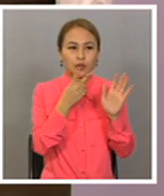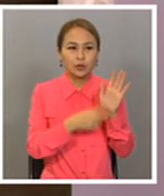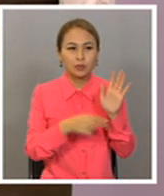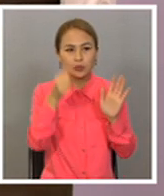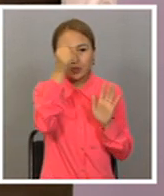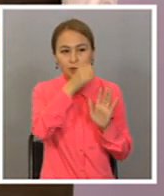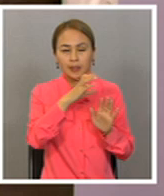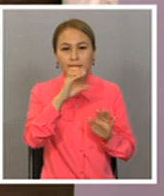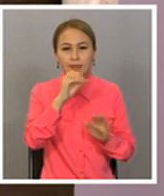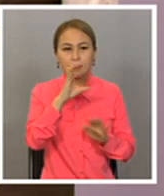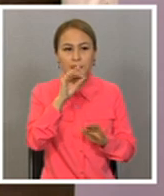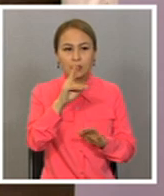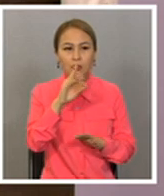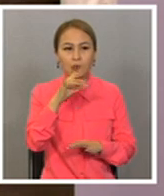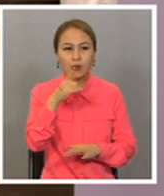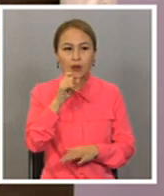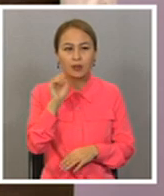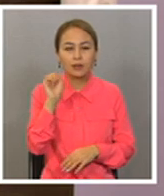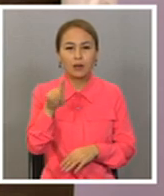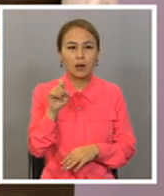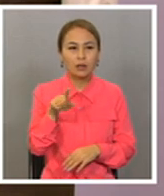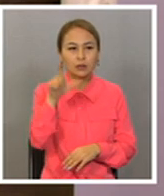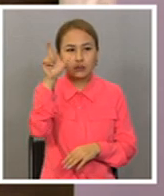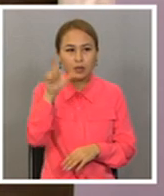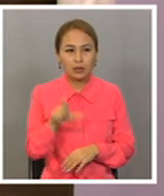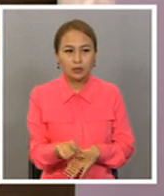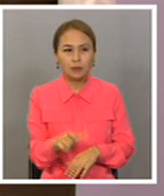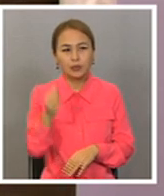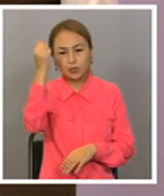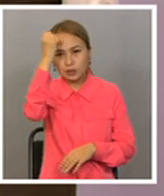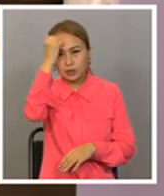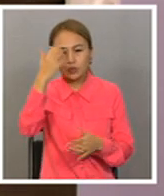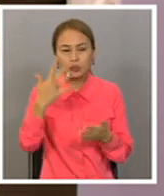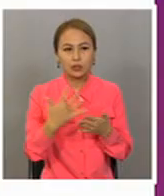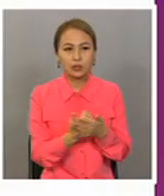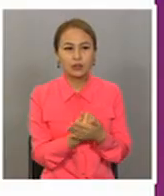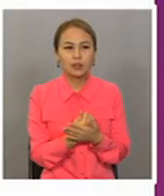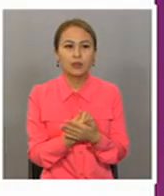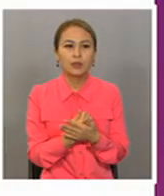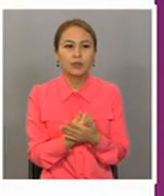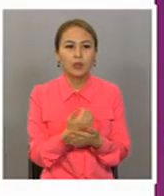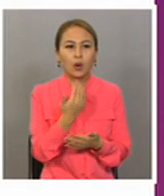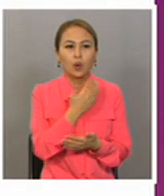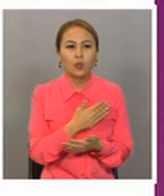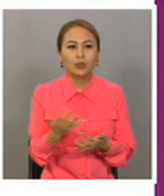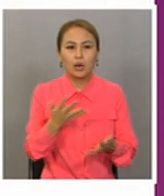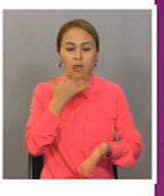1970 жылы Есік қорғанынан алтын адам ескерткіші табылды.